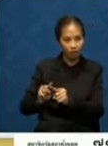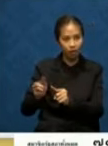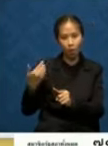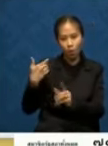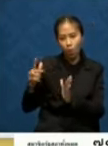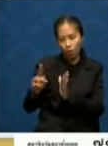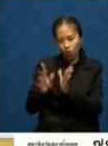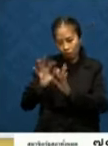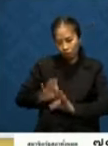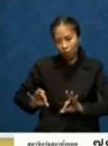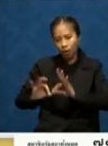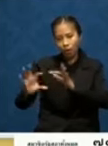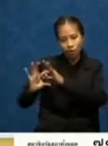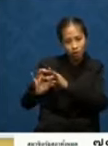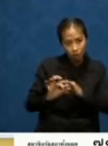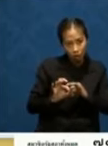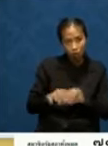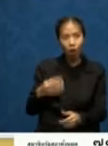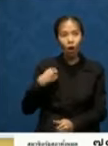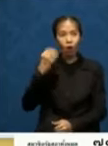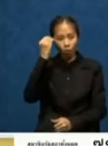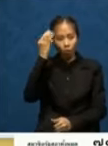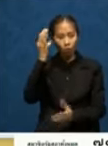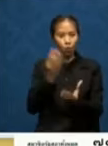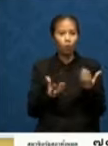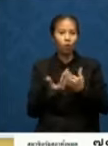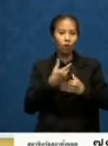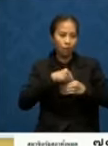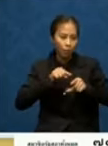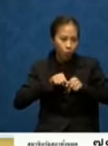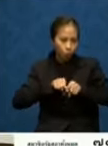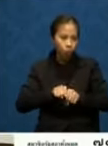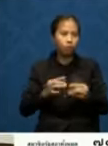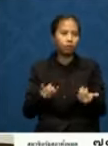ที่สำคัญคือความรู้คู่คุณธรรมขอบคุณครับ ครับขอบคุณครับท่านกิตติ